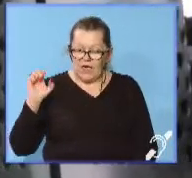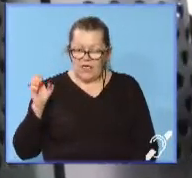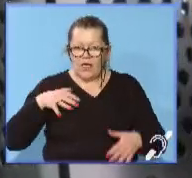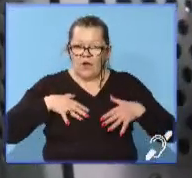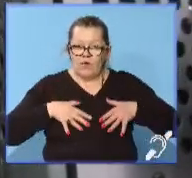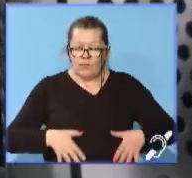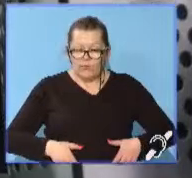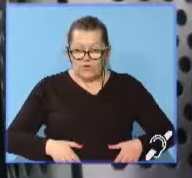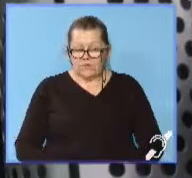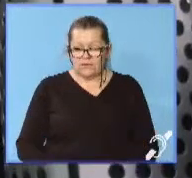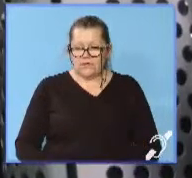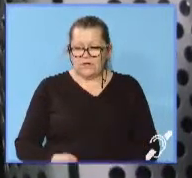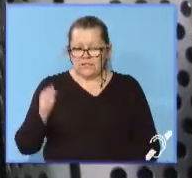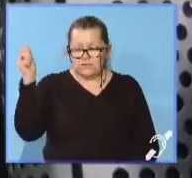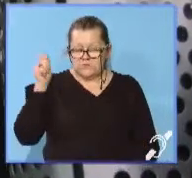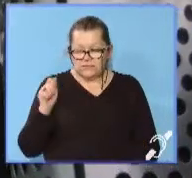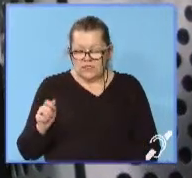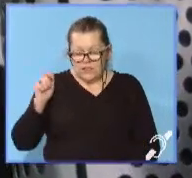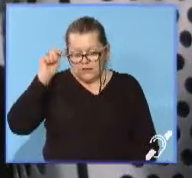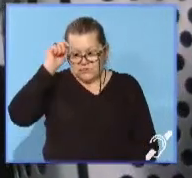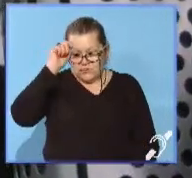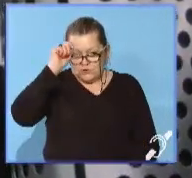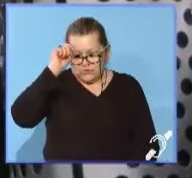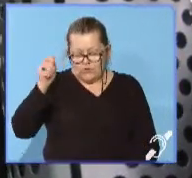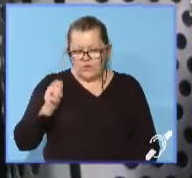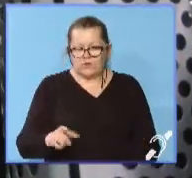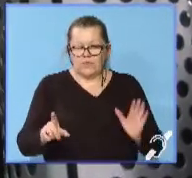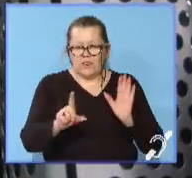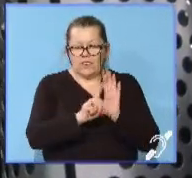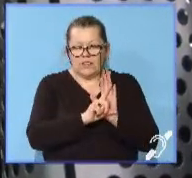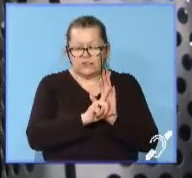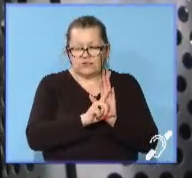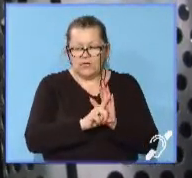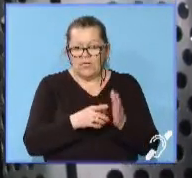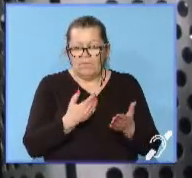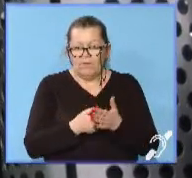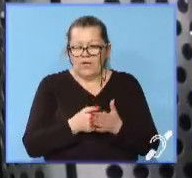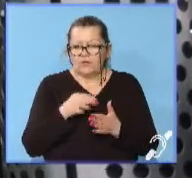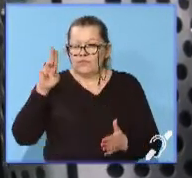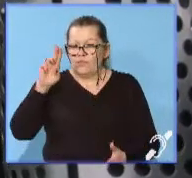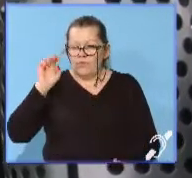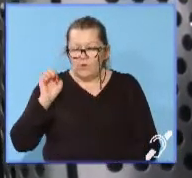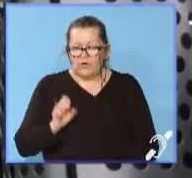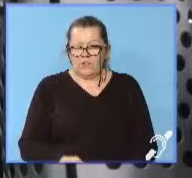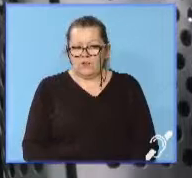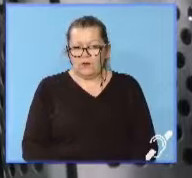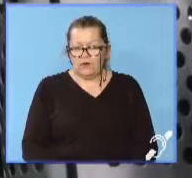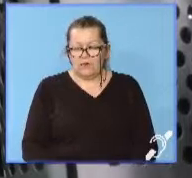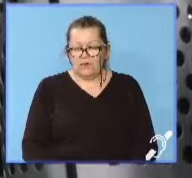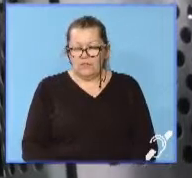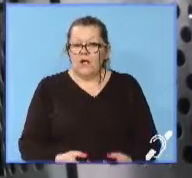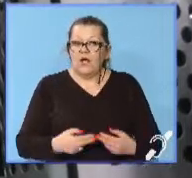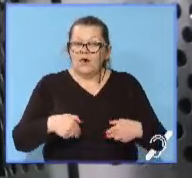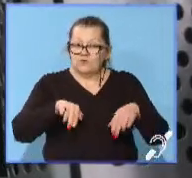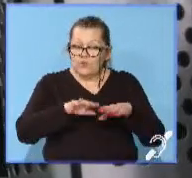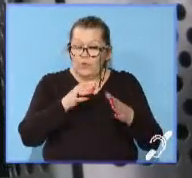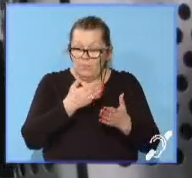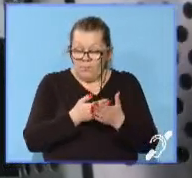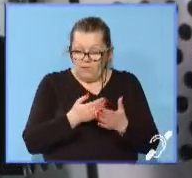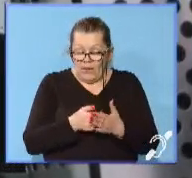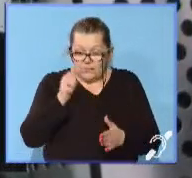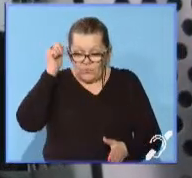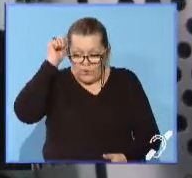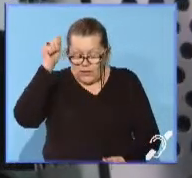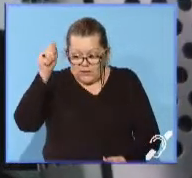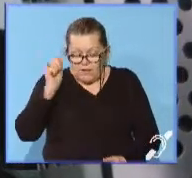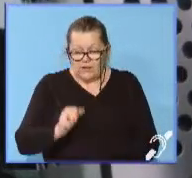nu respectă normele de producție impuse în Uniunea Europeană noi producem la niște costuri ridicate tocmai dat din cauza